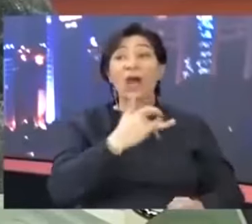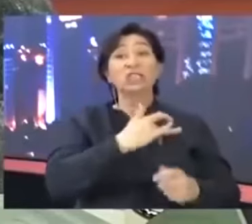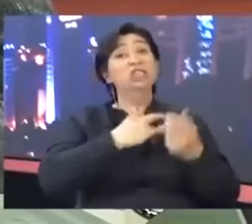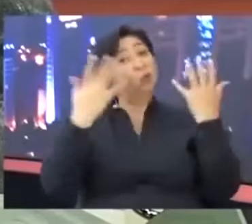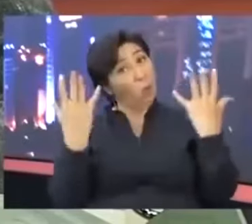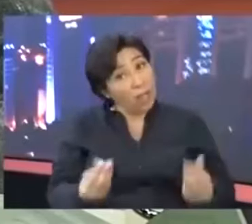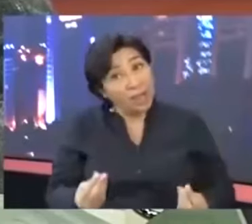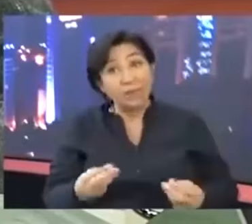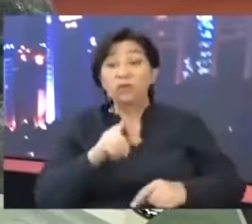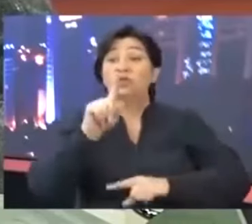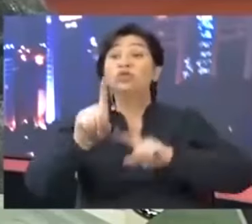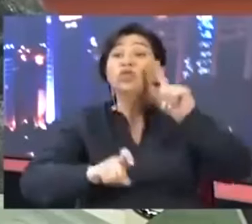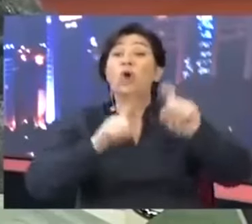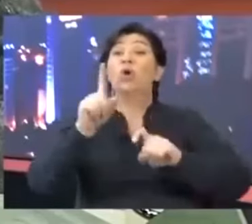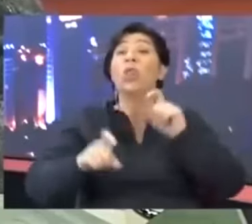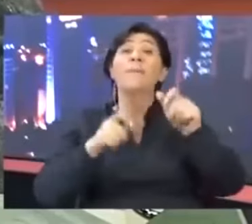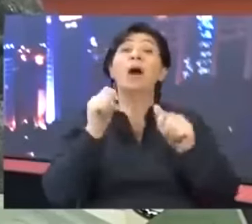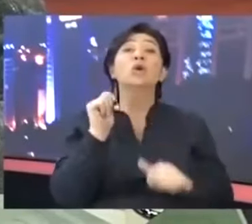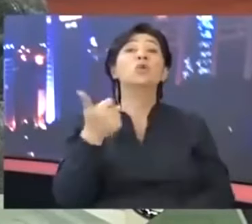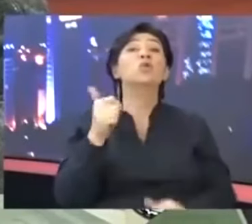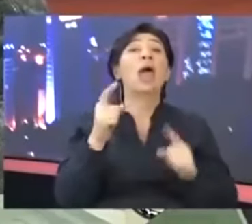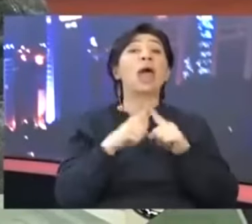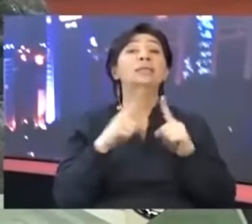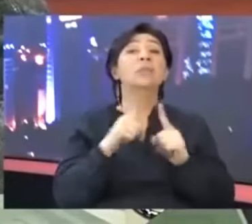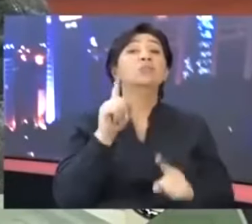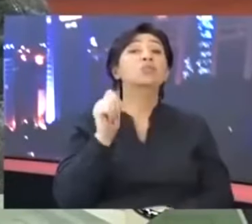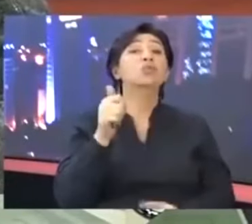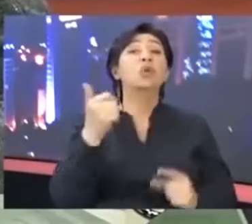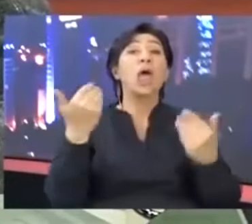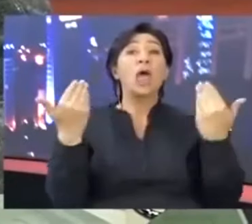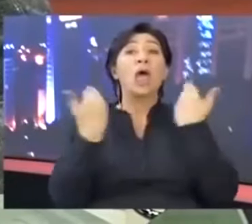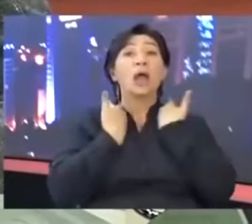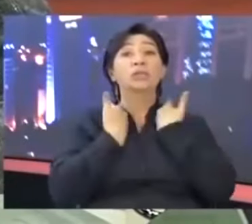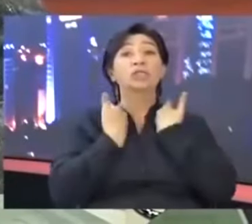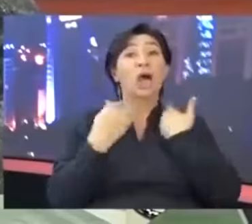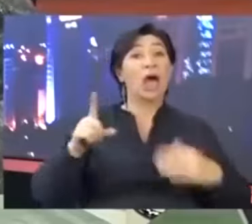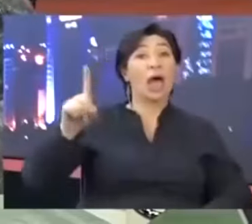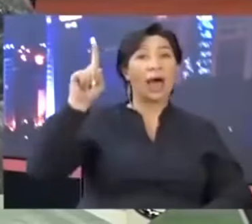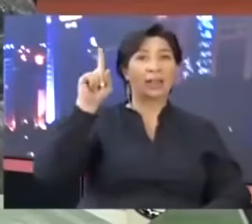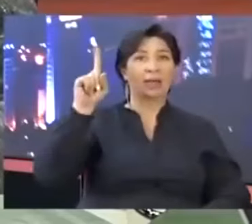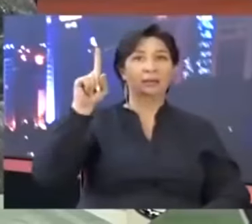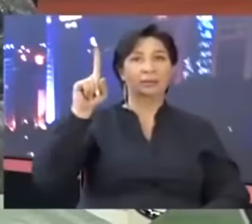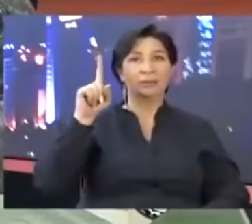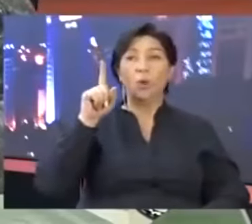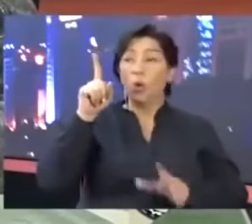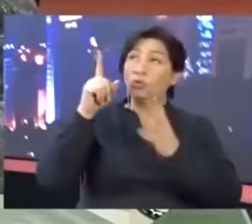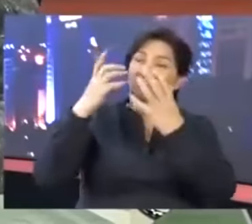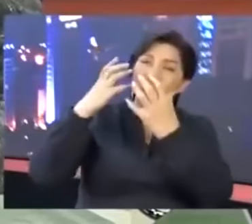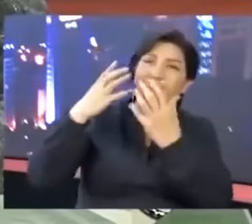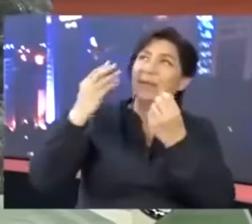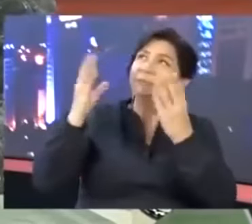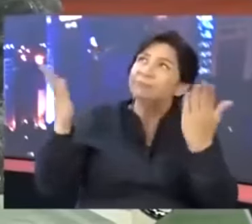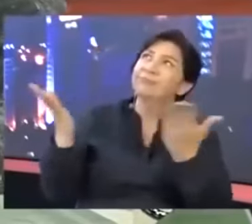olan sorgulama gününün Yargıcı allah'adır ona övgü ona övgüdür